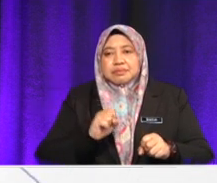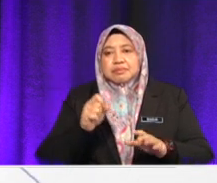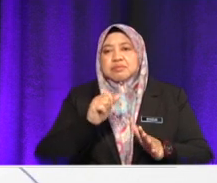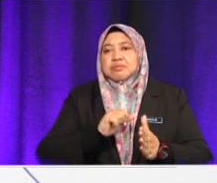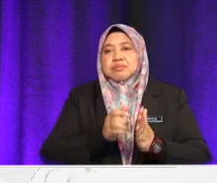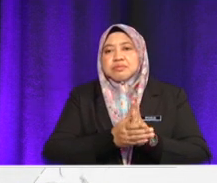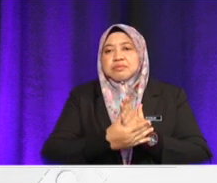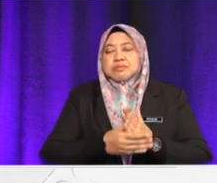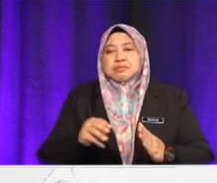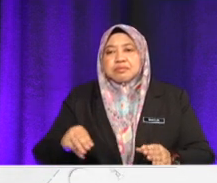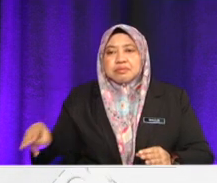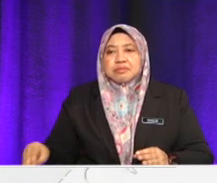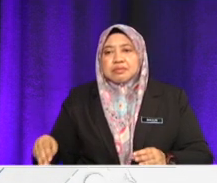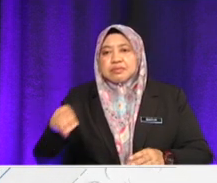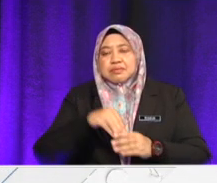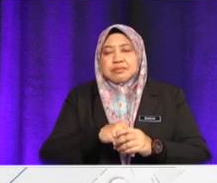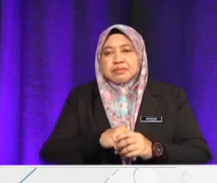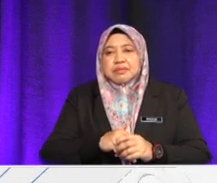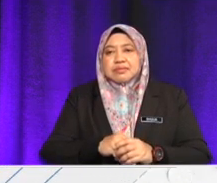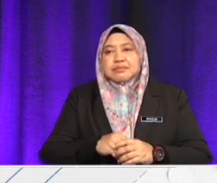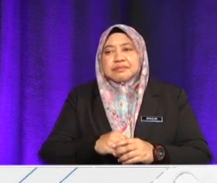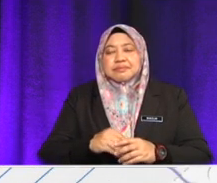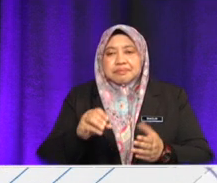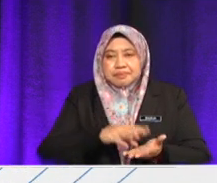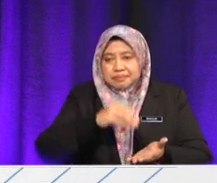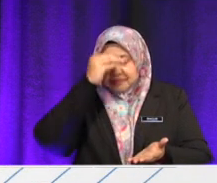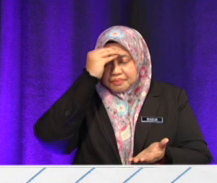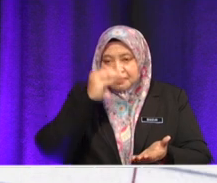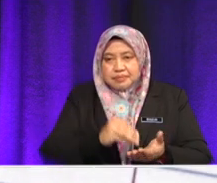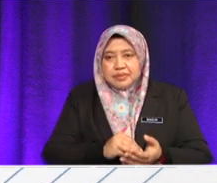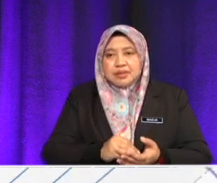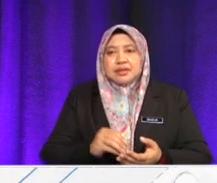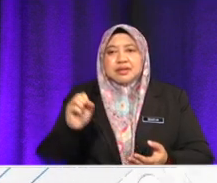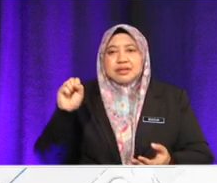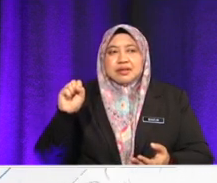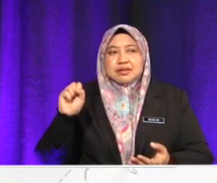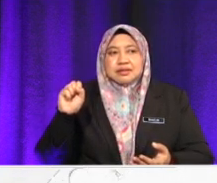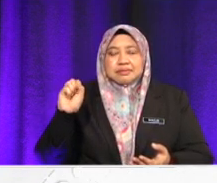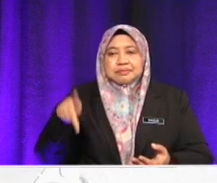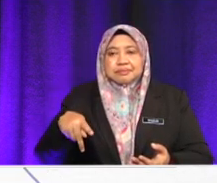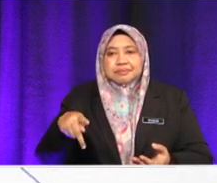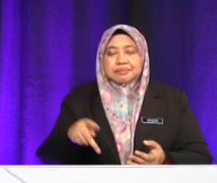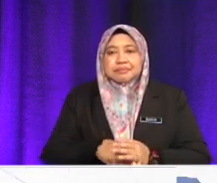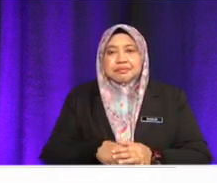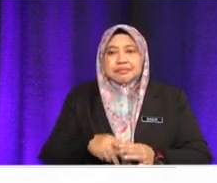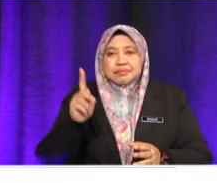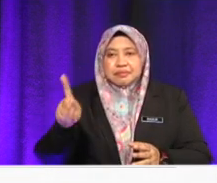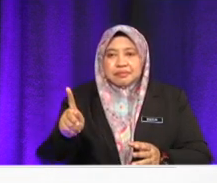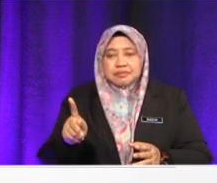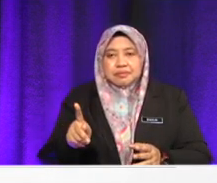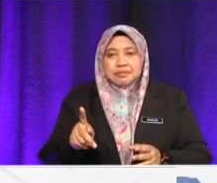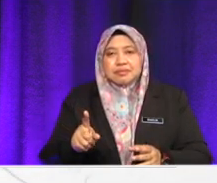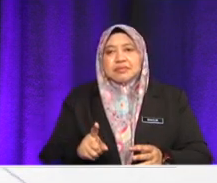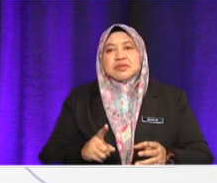satu-satu sesi pembelajaran dan akhir sekali ialah standard prestasi yaitu satu kriteria